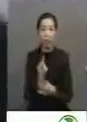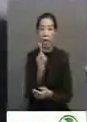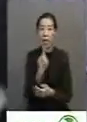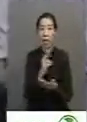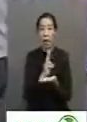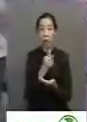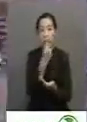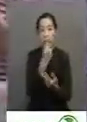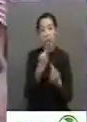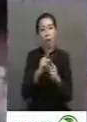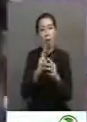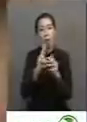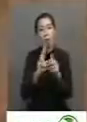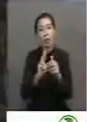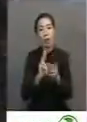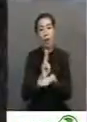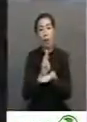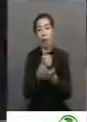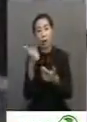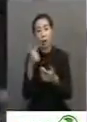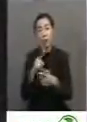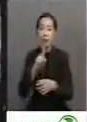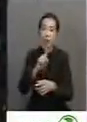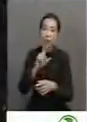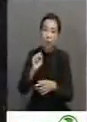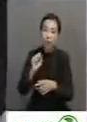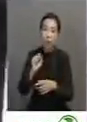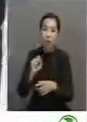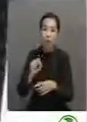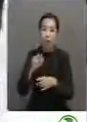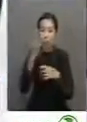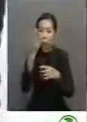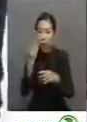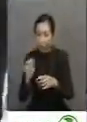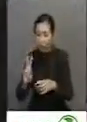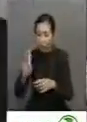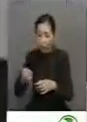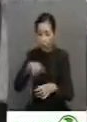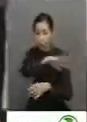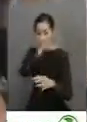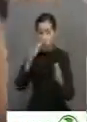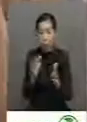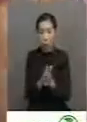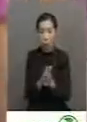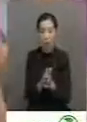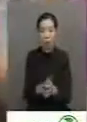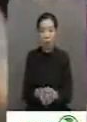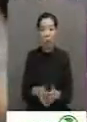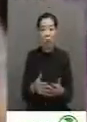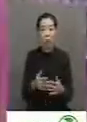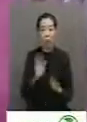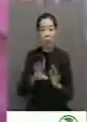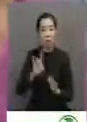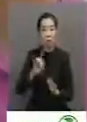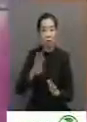ลและรางวัลอื่นก็จะลดหลั่นลงมาตั้งแต่ 100,000 บาทจนไปถึง 2,000 บาทรวม 1,001 รางวัลนะคะมูลค่